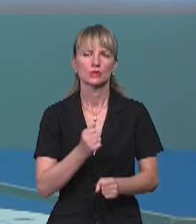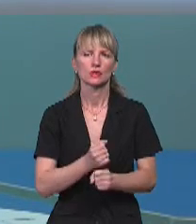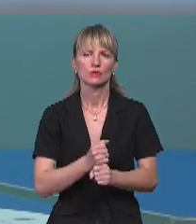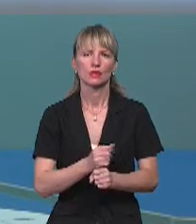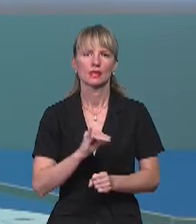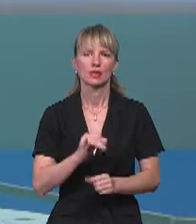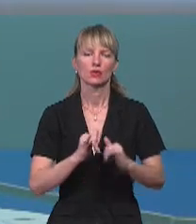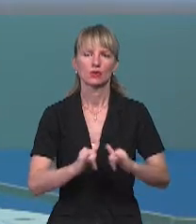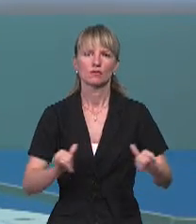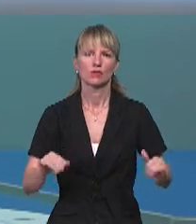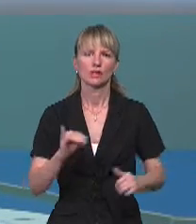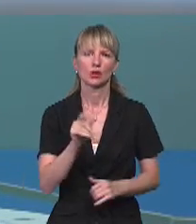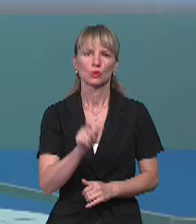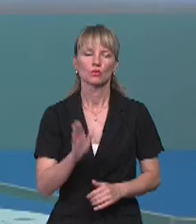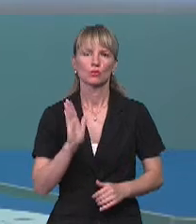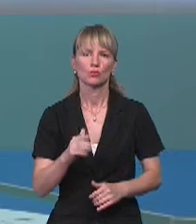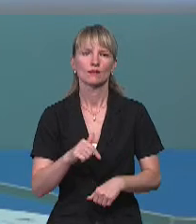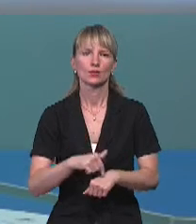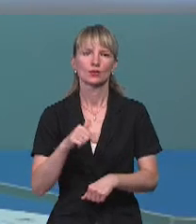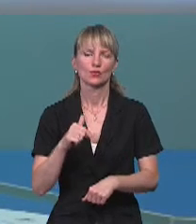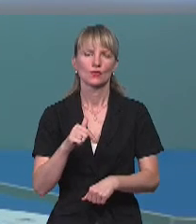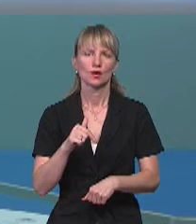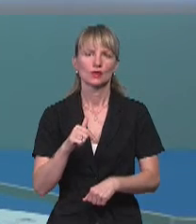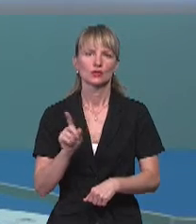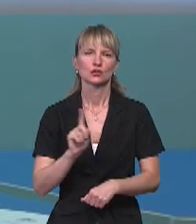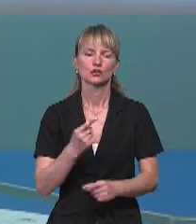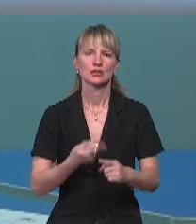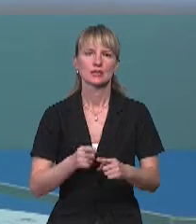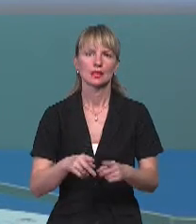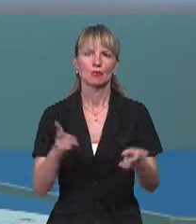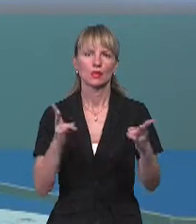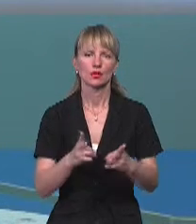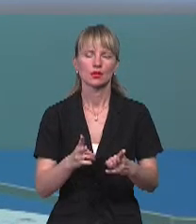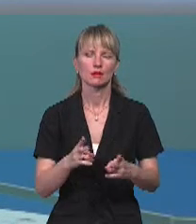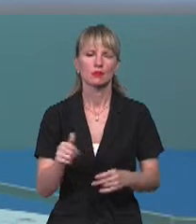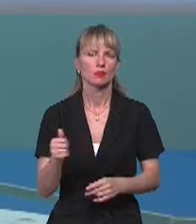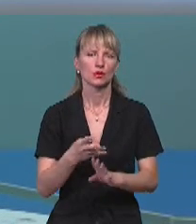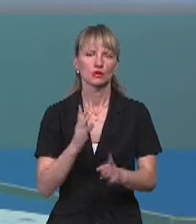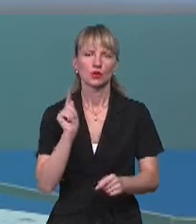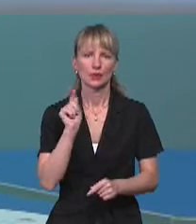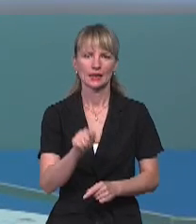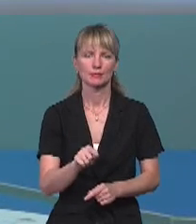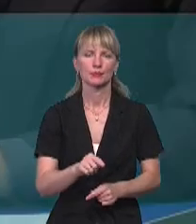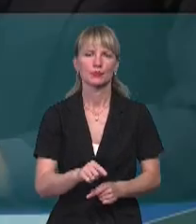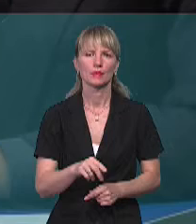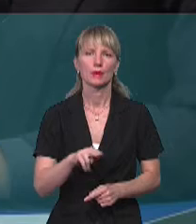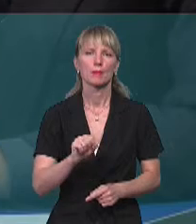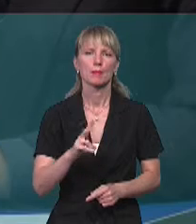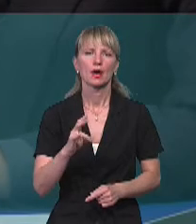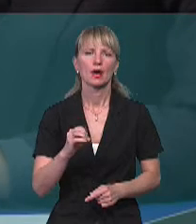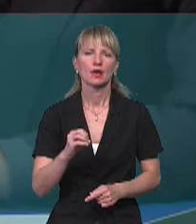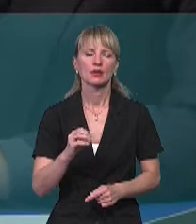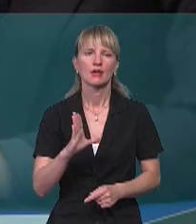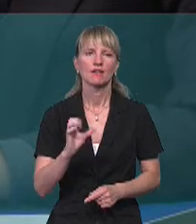і розростатися. І люди будуть відчувати, що це потрібно насамперед їм. Пані Ося, як